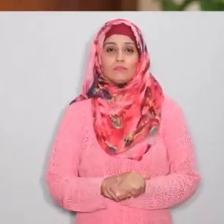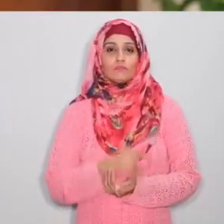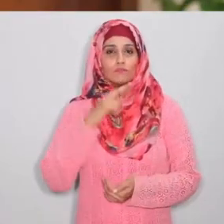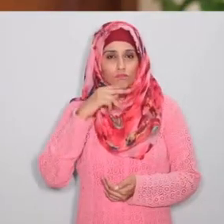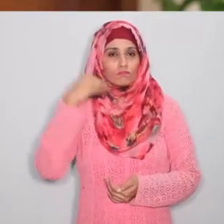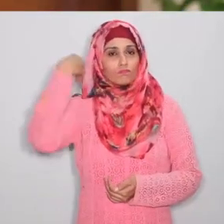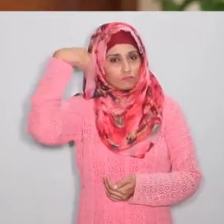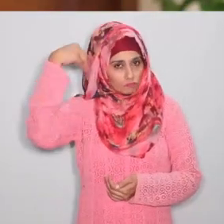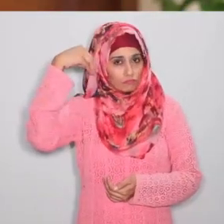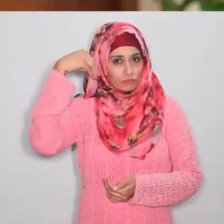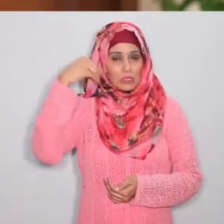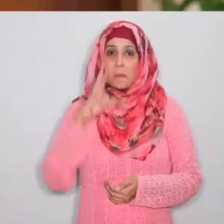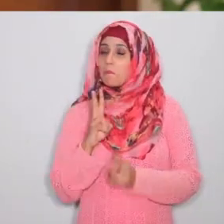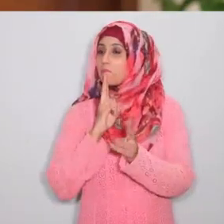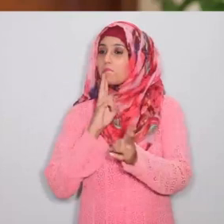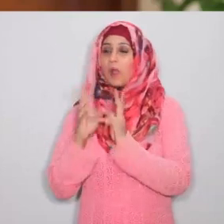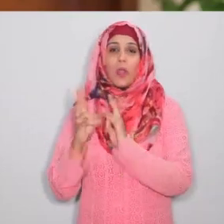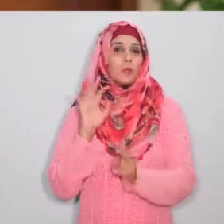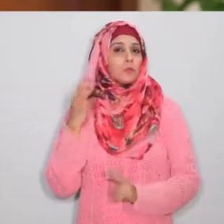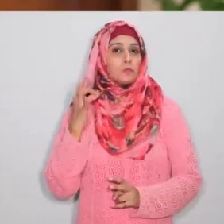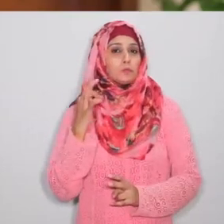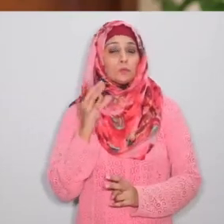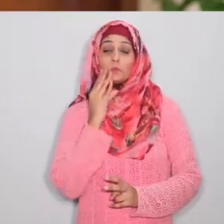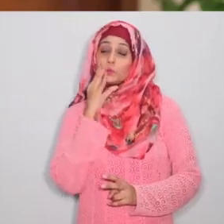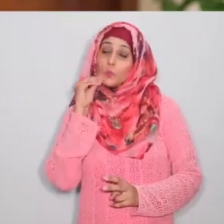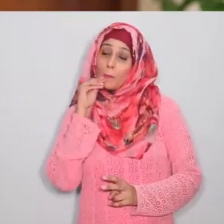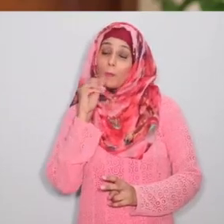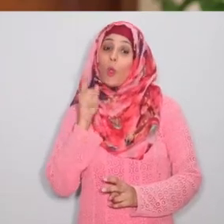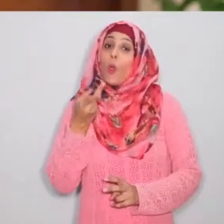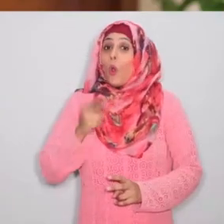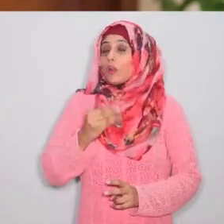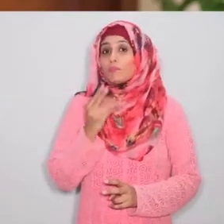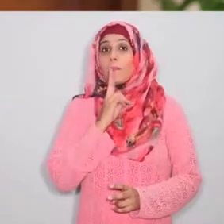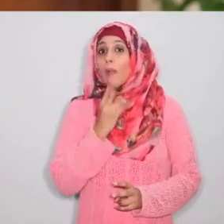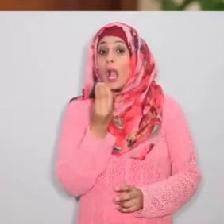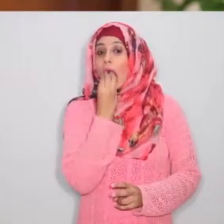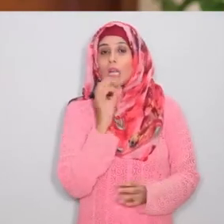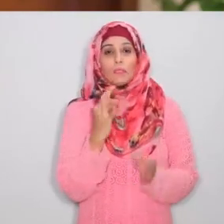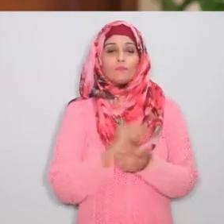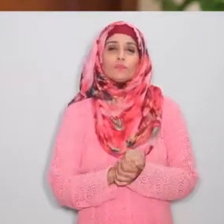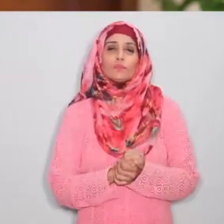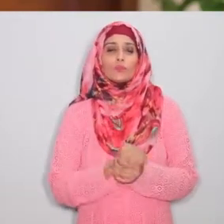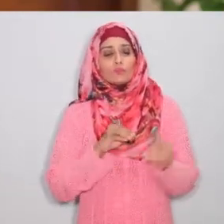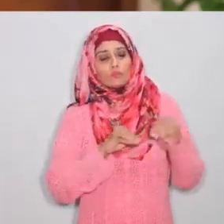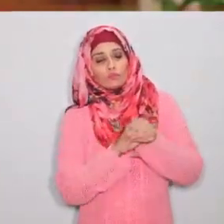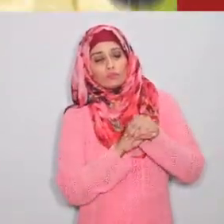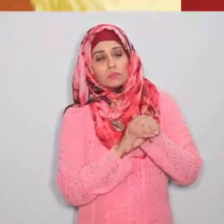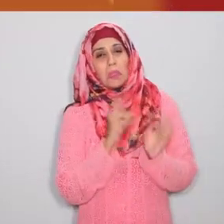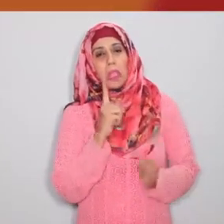नोनी ने ना कुछ कहा और ना कुछ खाया पिया, बस कोने में बैठा रोता